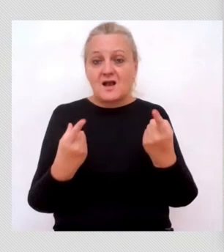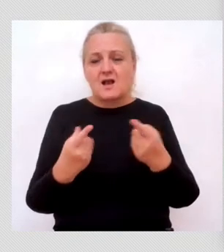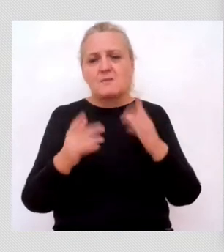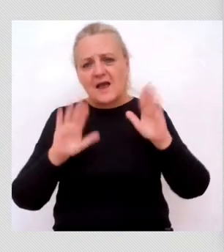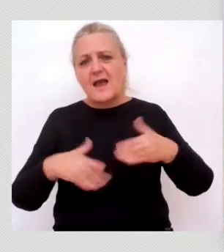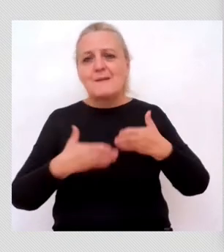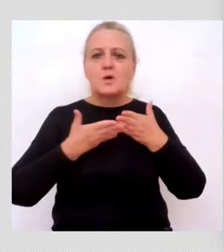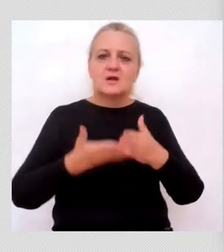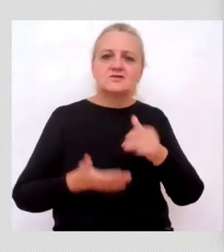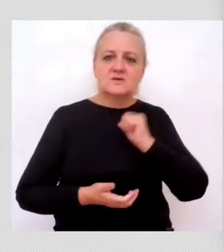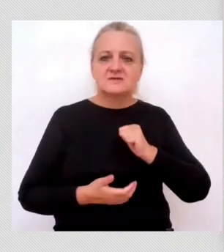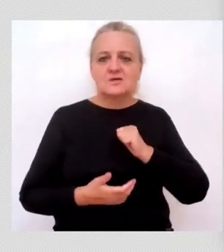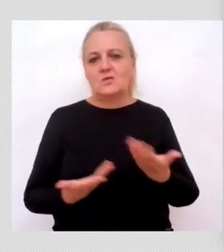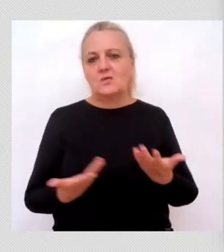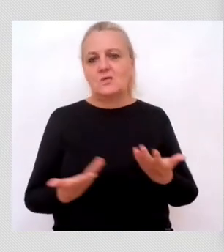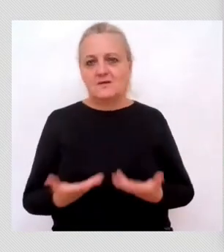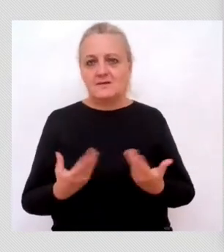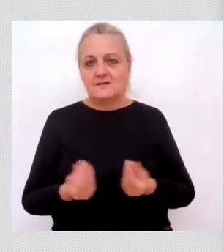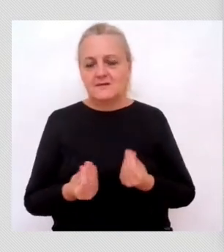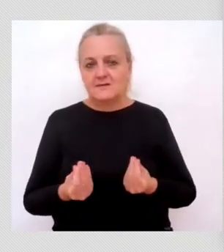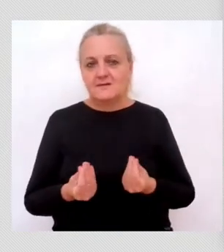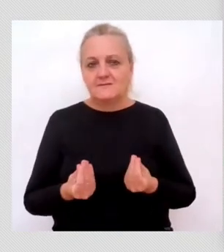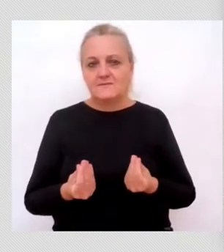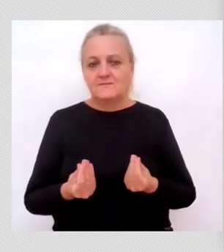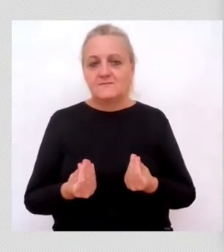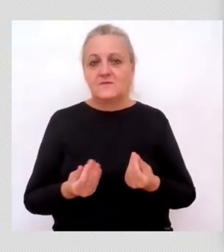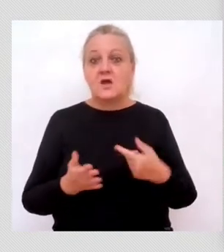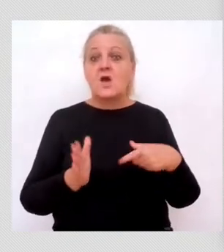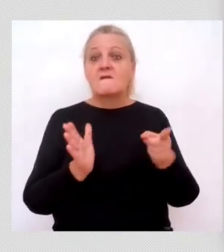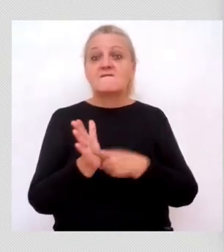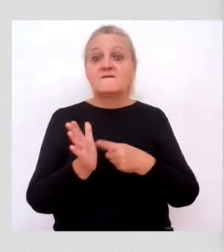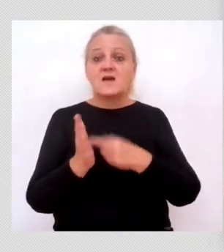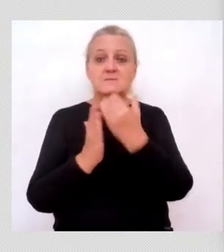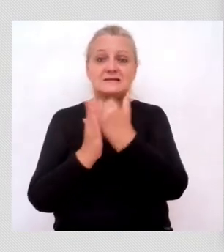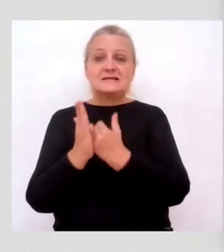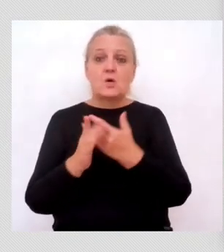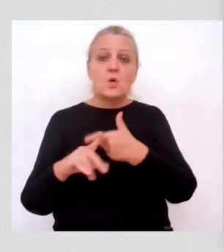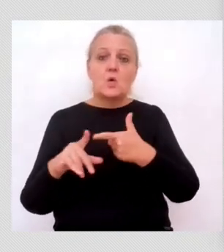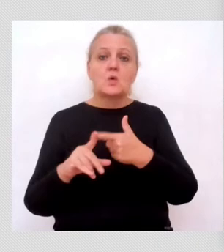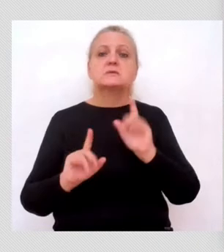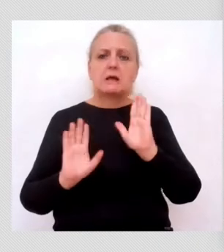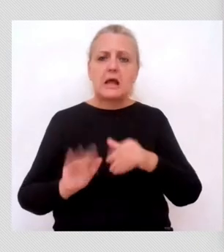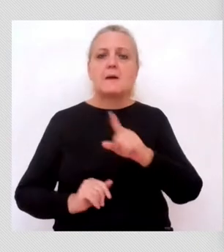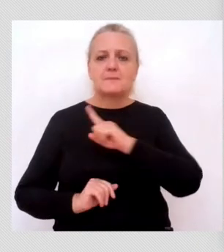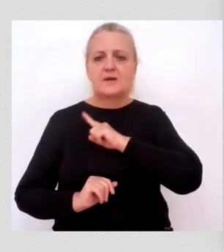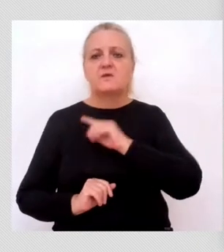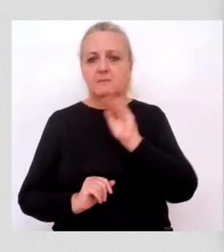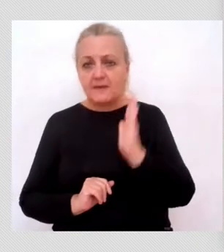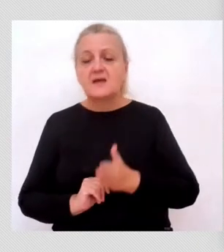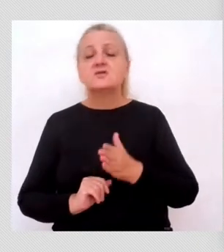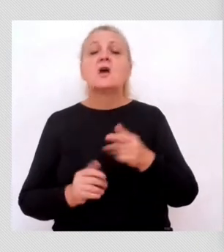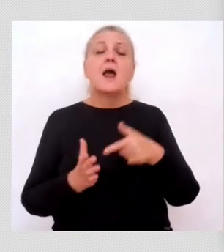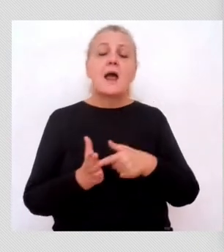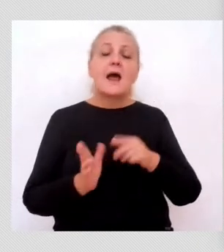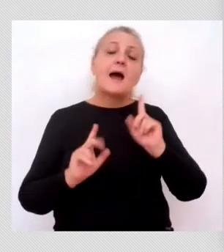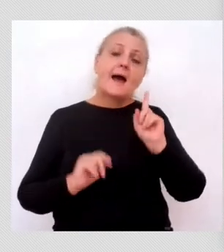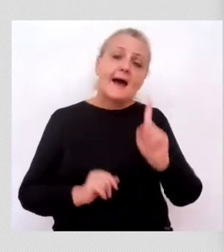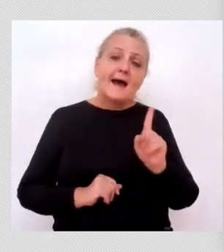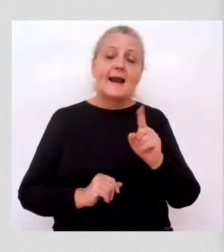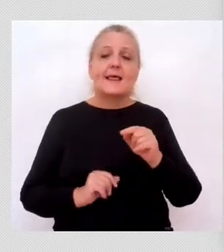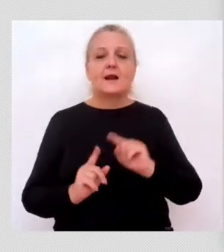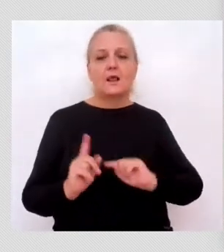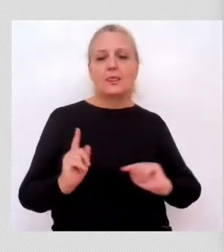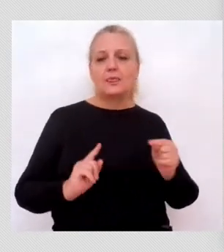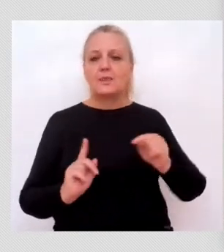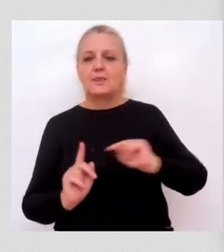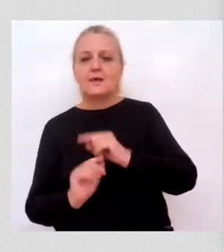sobie, tak? Jakoś tam tych wymogów, które są takie rygorystyczne, to będziemy przestrzegać, no ale obejdziemy je z tej